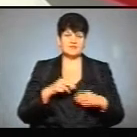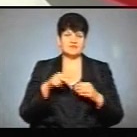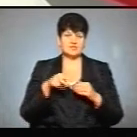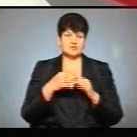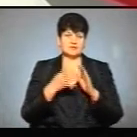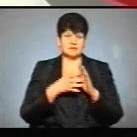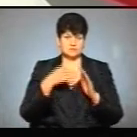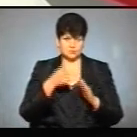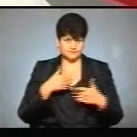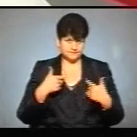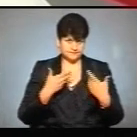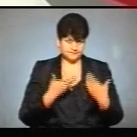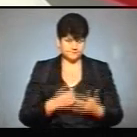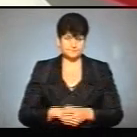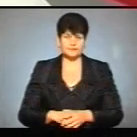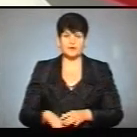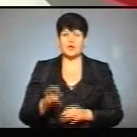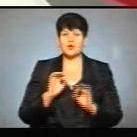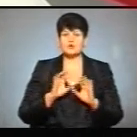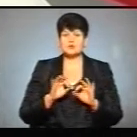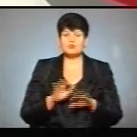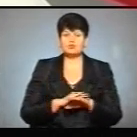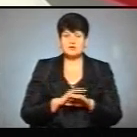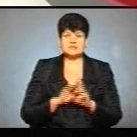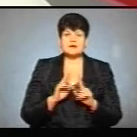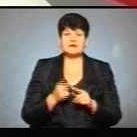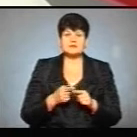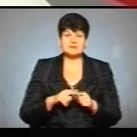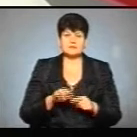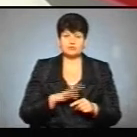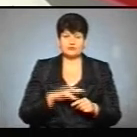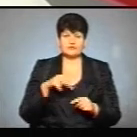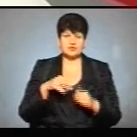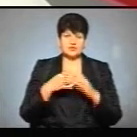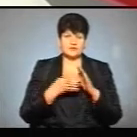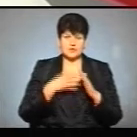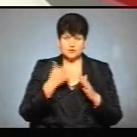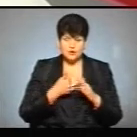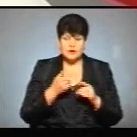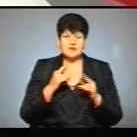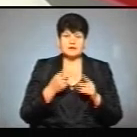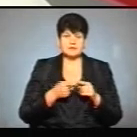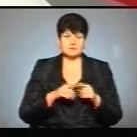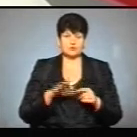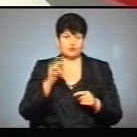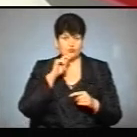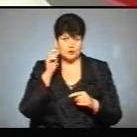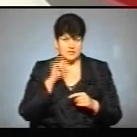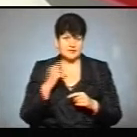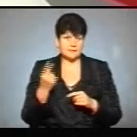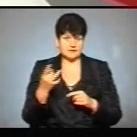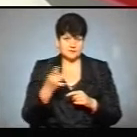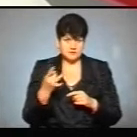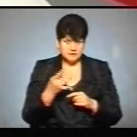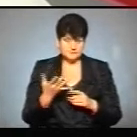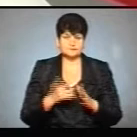вітаю. Розкажіть, будь ласка, як це відбувалося в 2019 році? Це відбувалося в Україні взагалі вперше, як пілотний проект. Нам